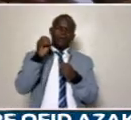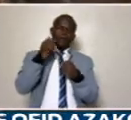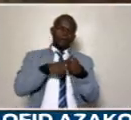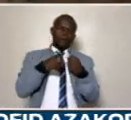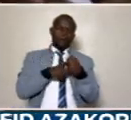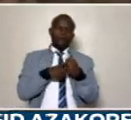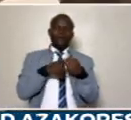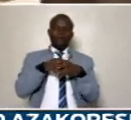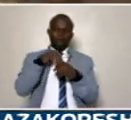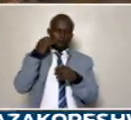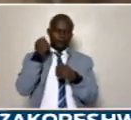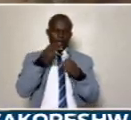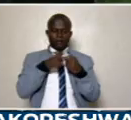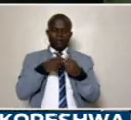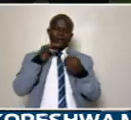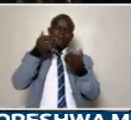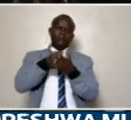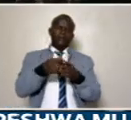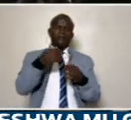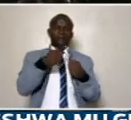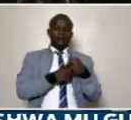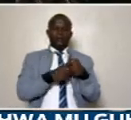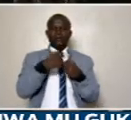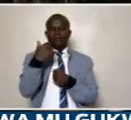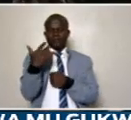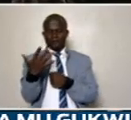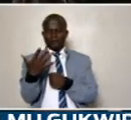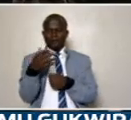64,566 mu kwezi kwa karindwi bagera ku